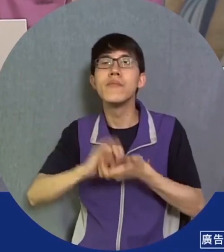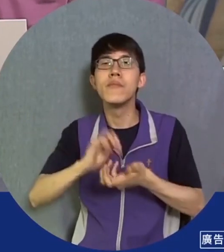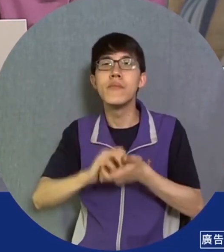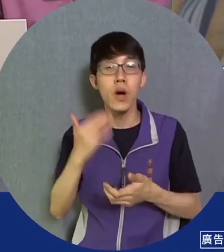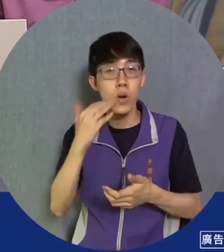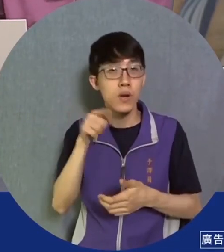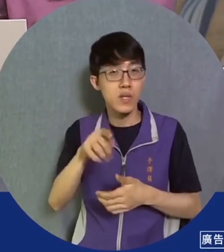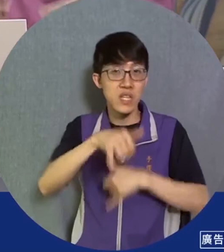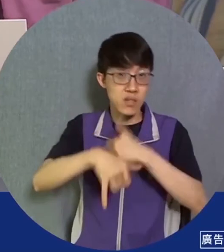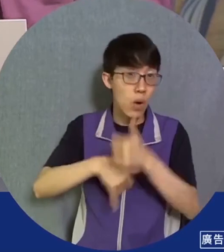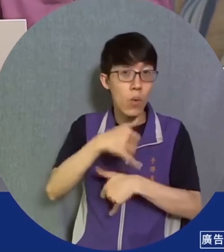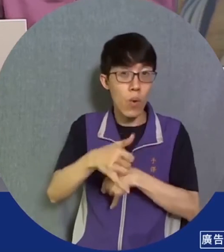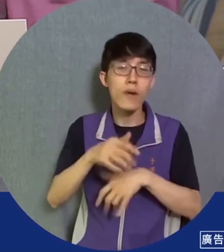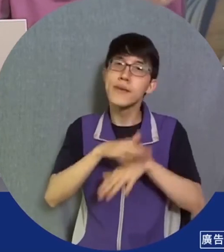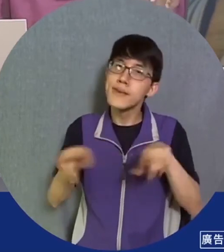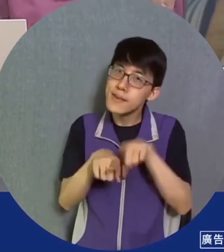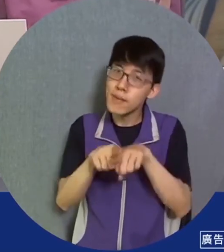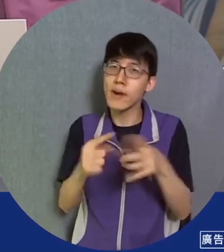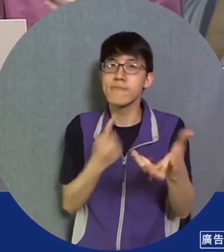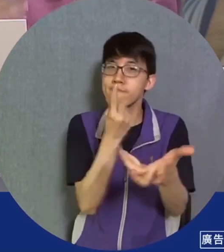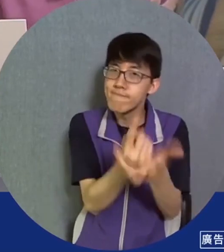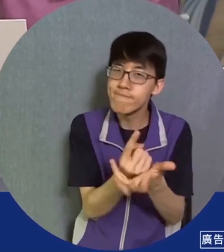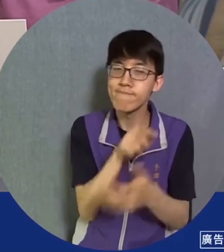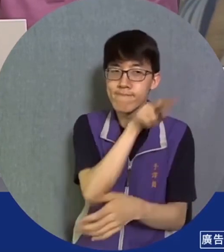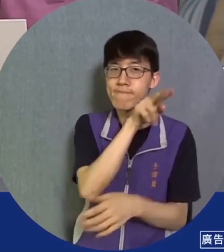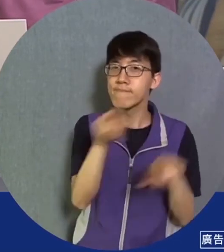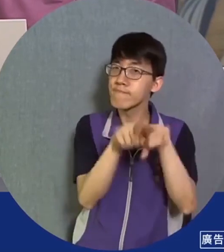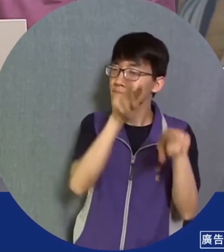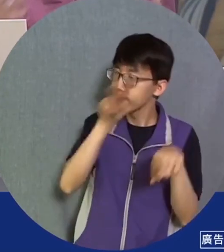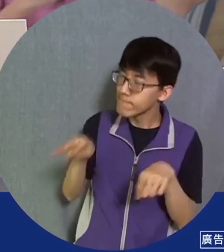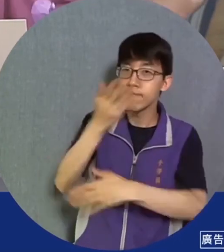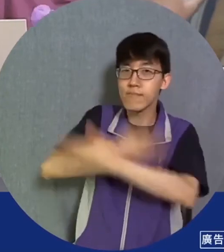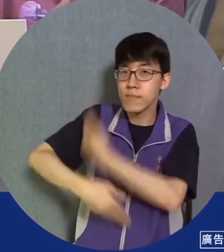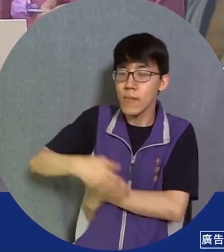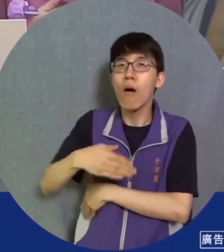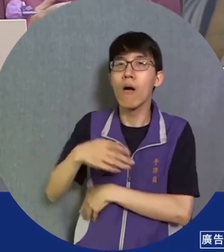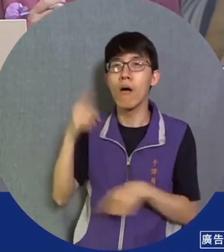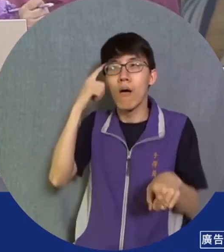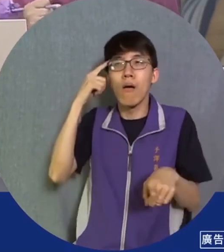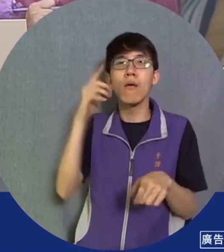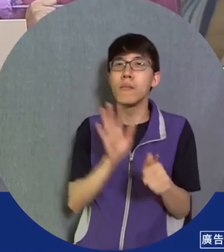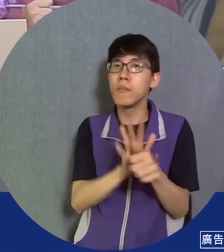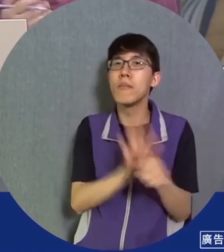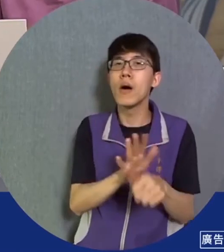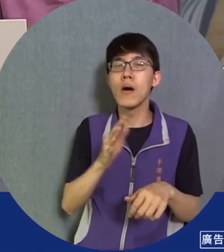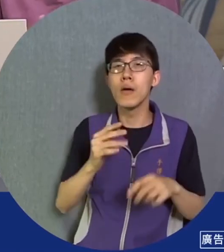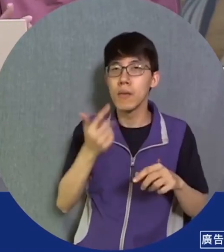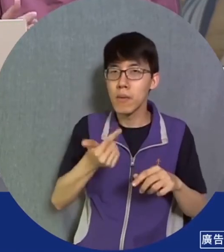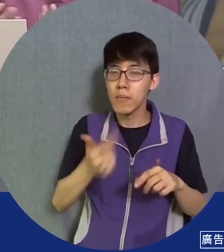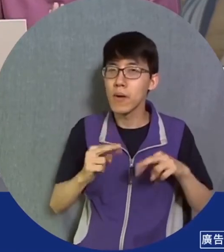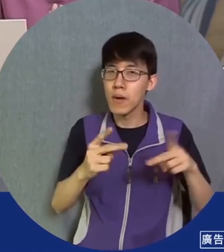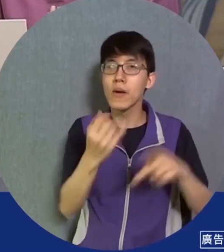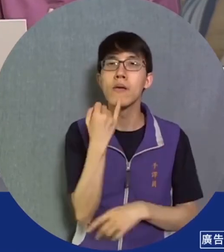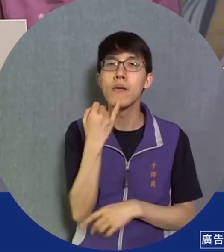现，它其实就开始在发酵了。对，任何的场合都是一样。就像我们上一集节目当中，我们访的那个 Kirin